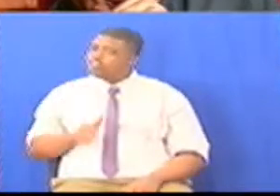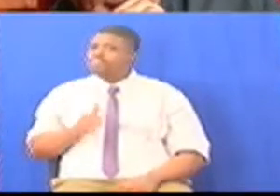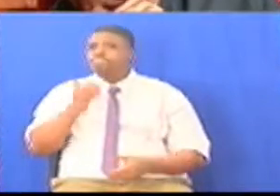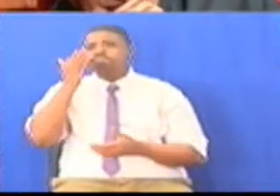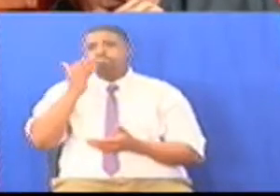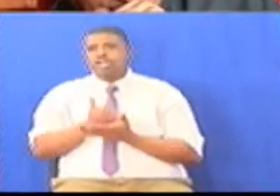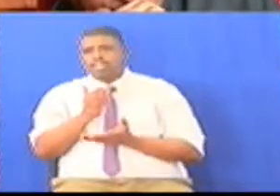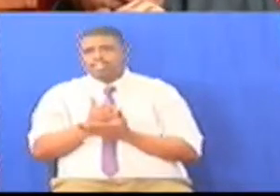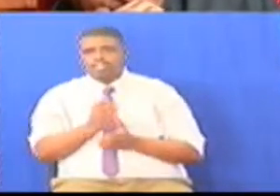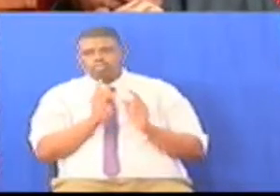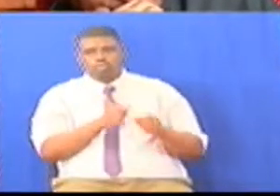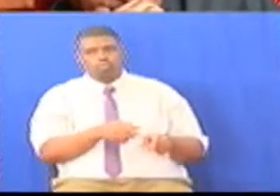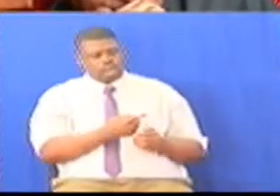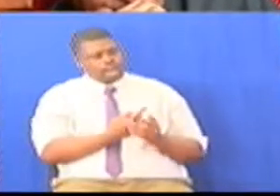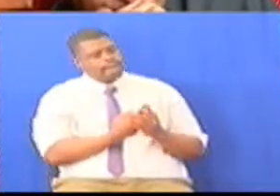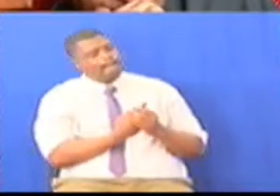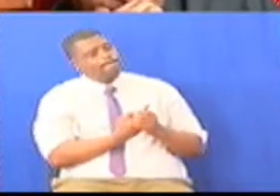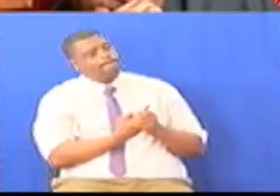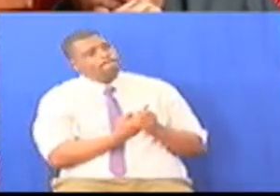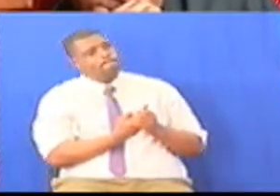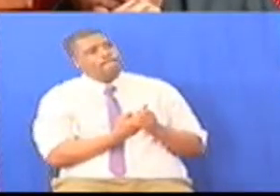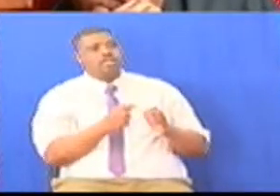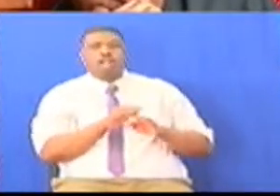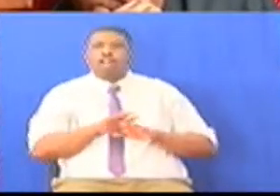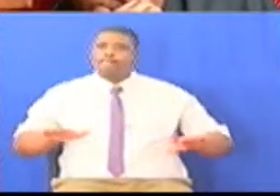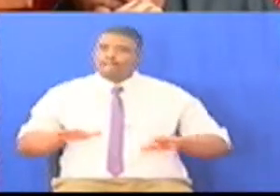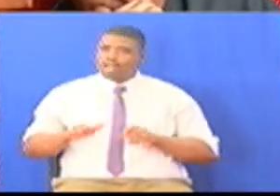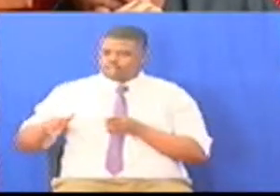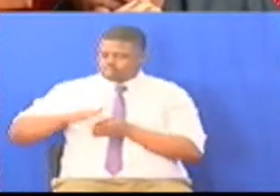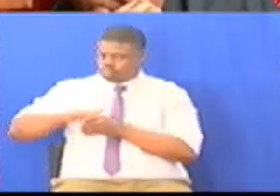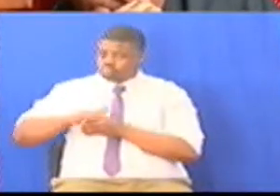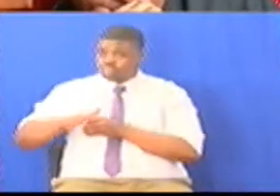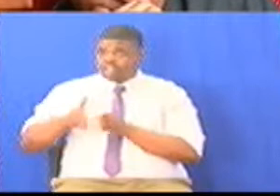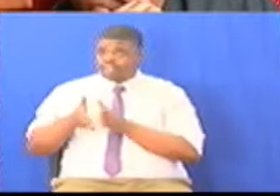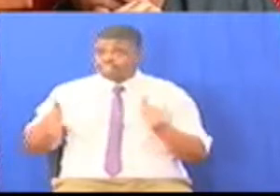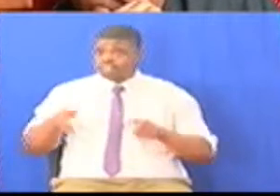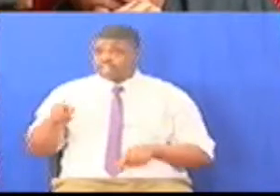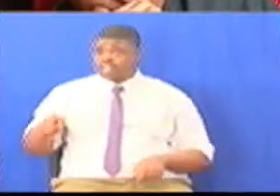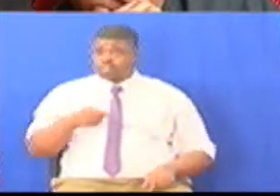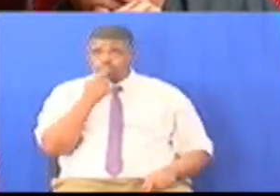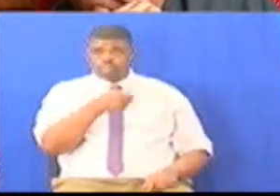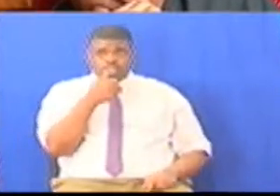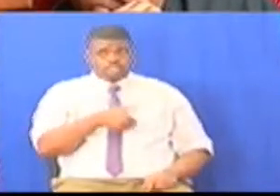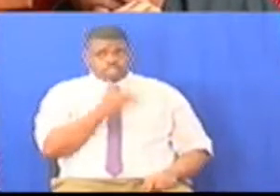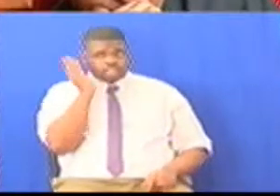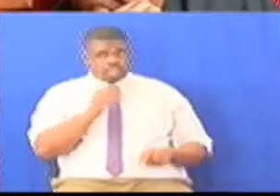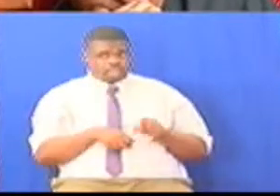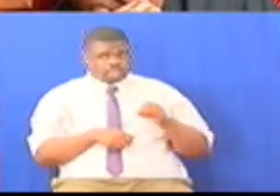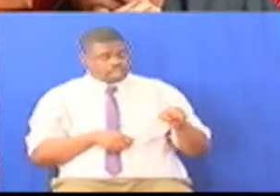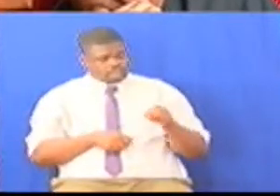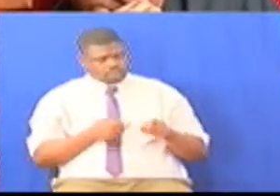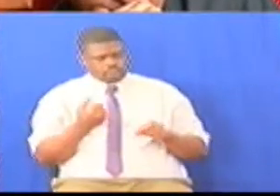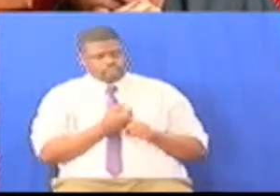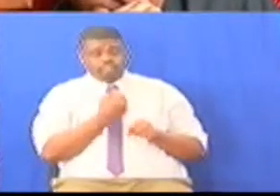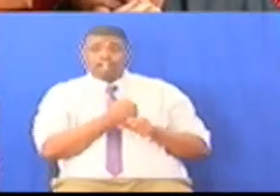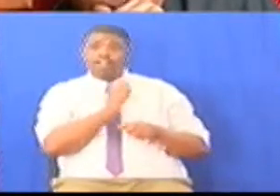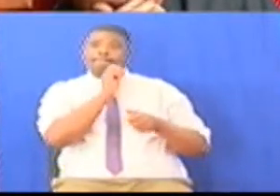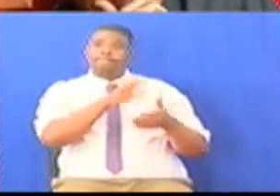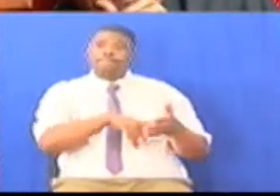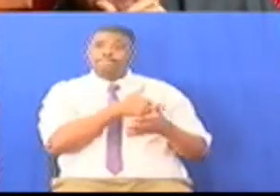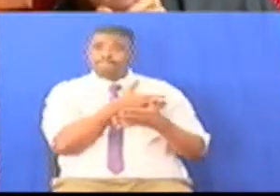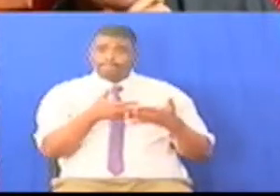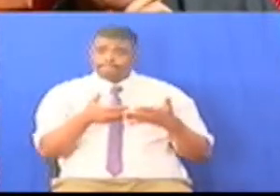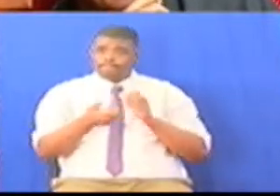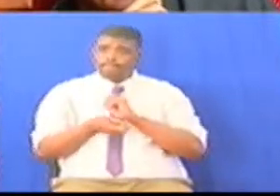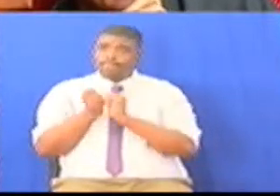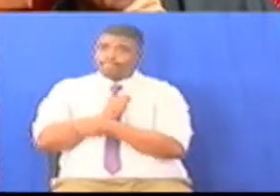kuhakikisha tunakuwa na damu salama. Vile vile nitumie fursa hii kuipongeza serikali kwa kufanya mabadiliko katika jedwali la kwanza